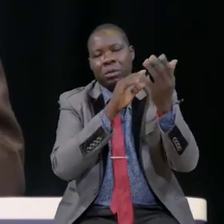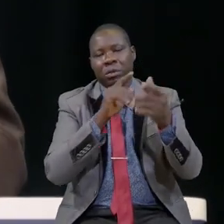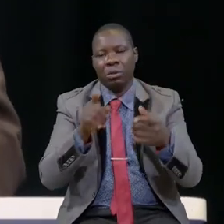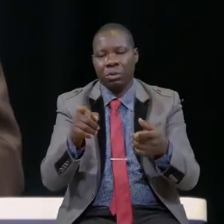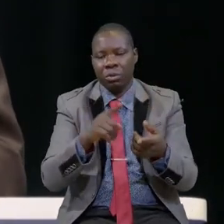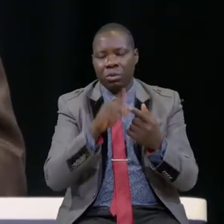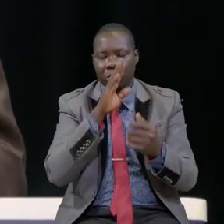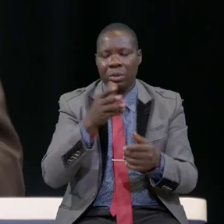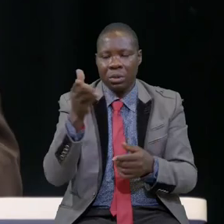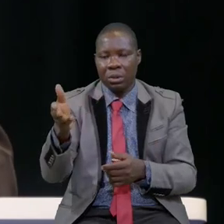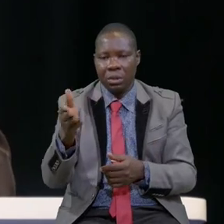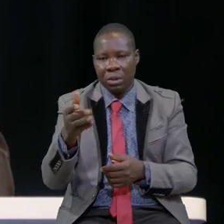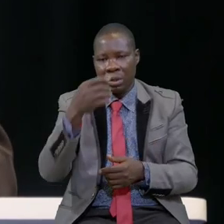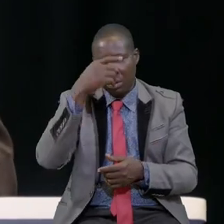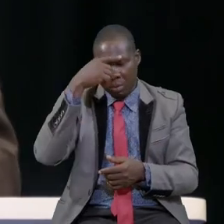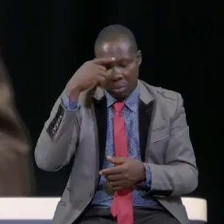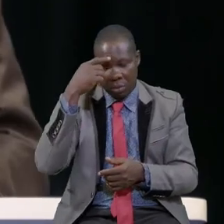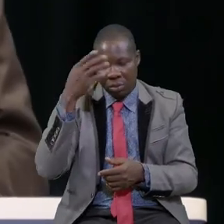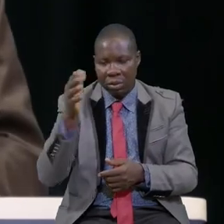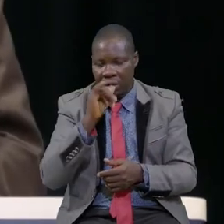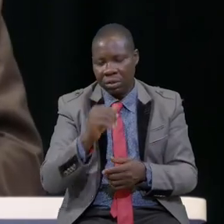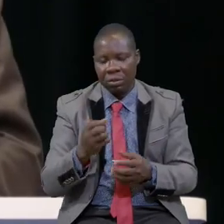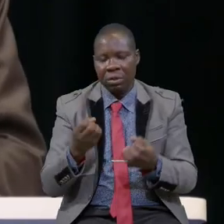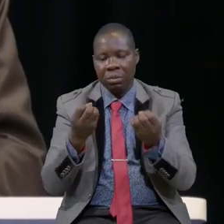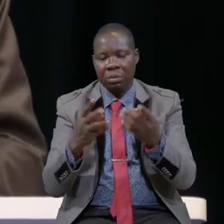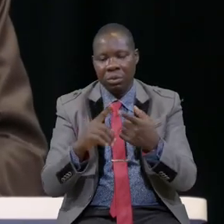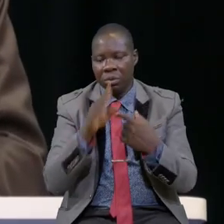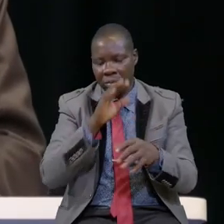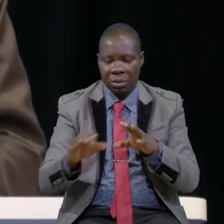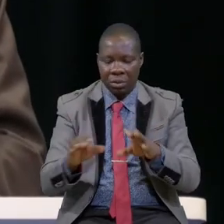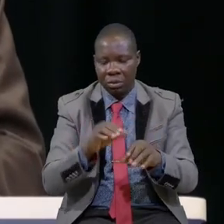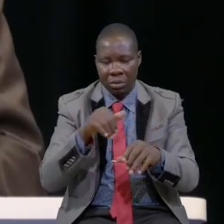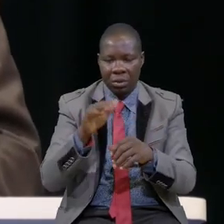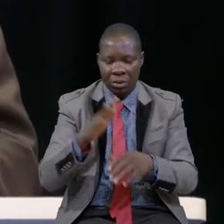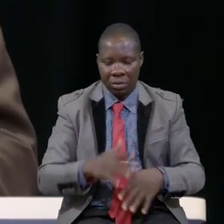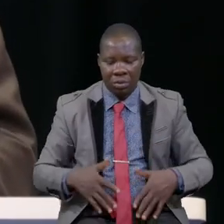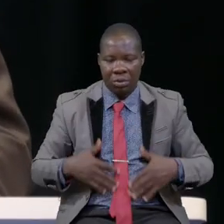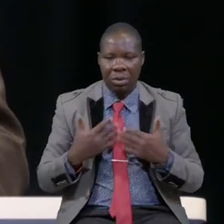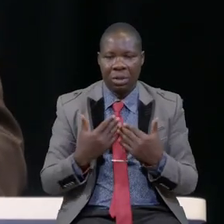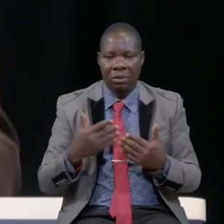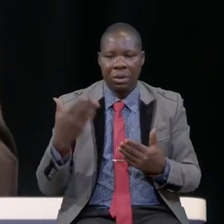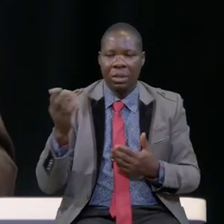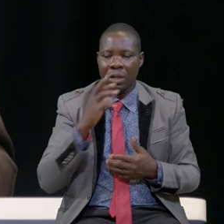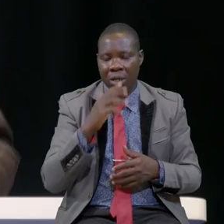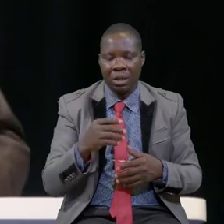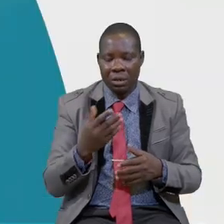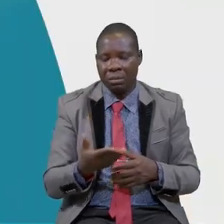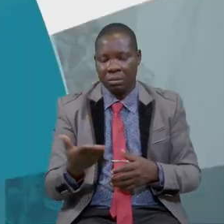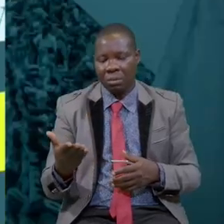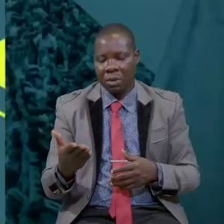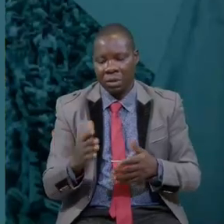attendons demain. Parce que il y a beaucoup à faire dans vos vies.